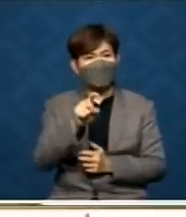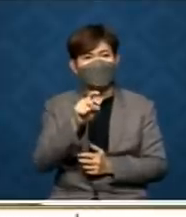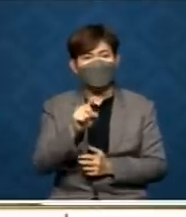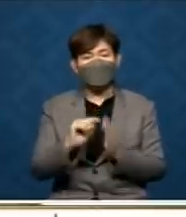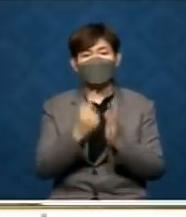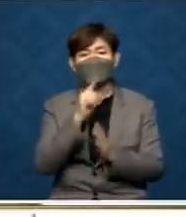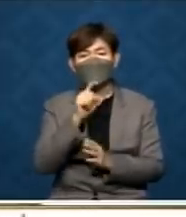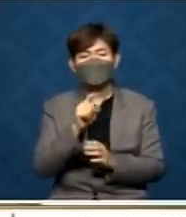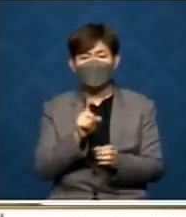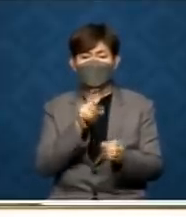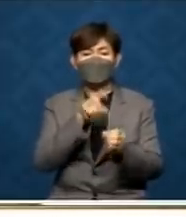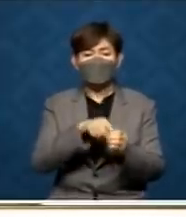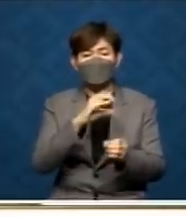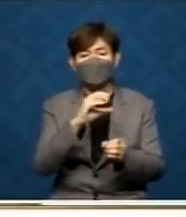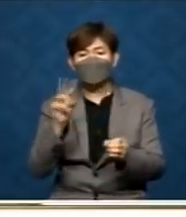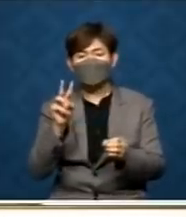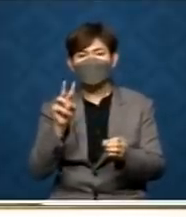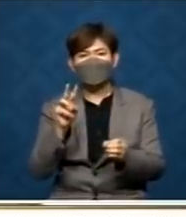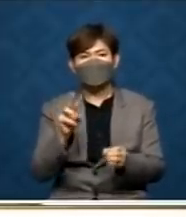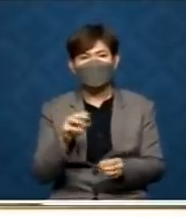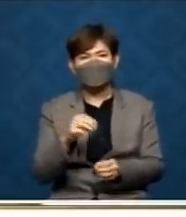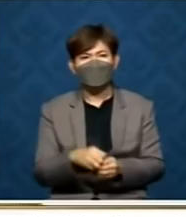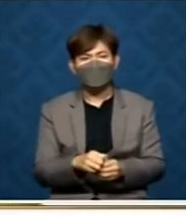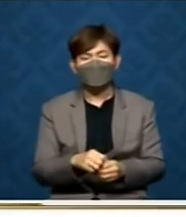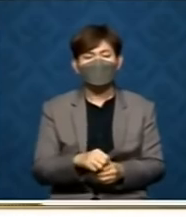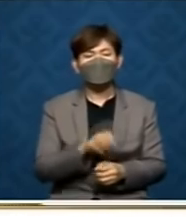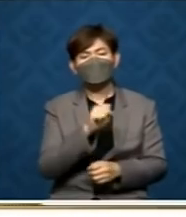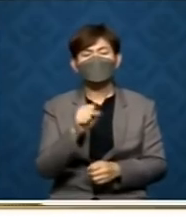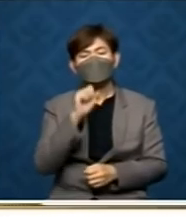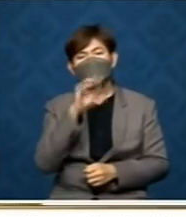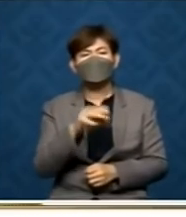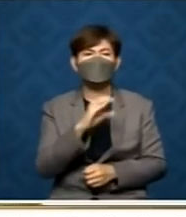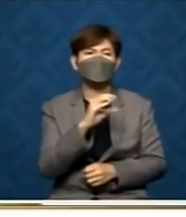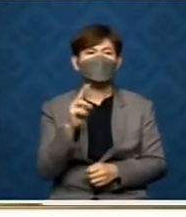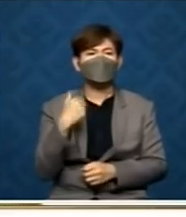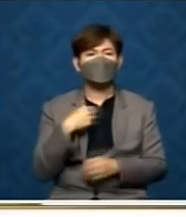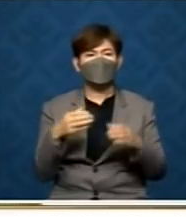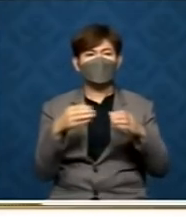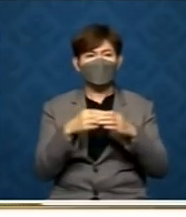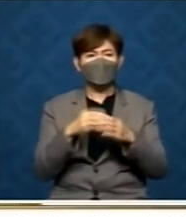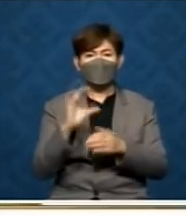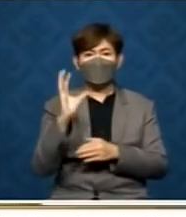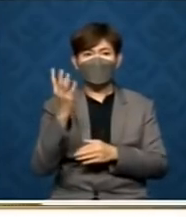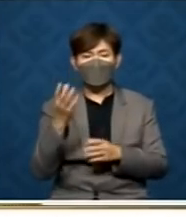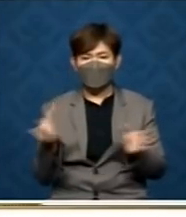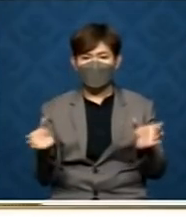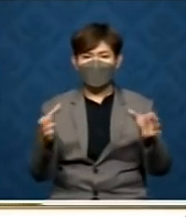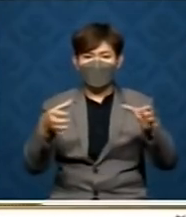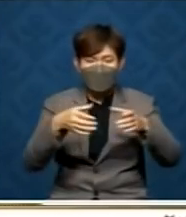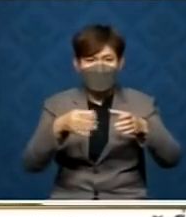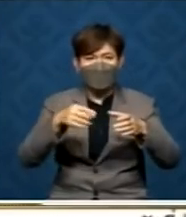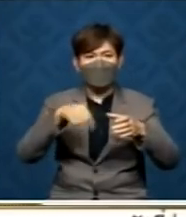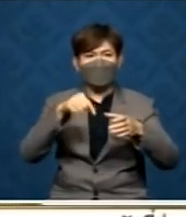วันที่รักเค้าเค้าแหวกเพื่อนเค้าพูดกันได้ในคอมแบกเขาก็มีองค์กรระดับโลกเขาเคลื่อนตัวก่อนแล้วรวมตัวกันแล้วบอกว่า